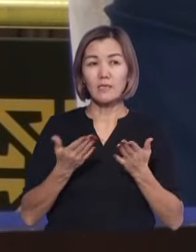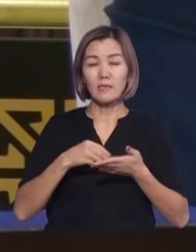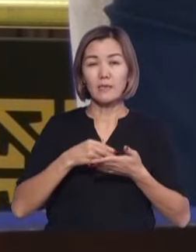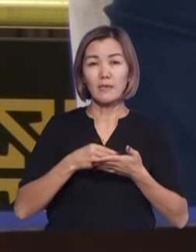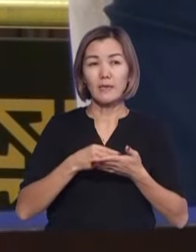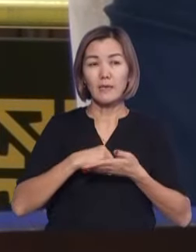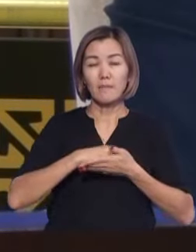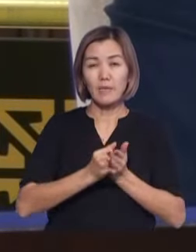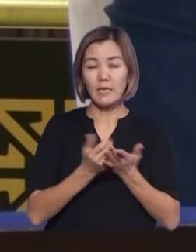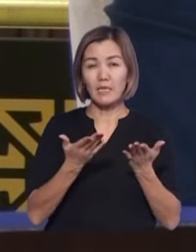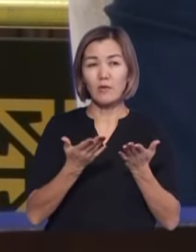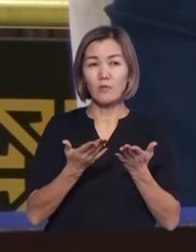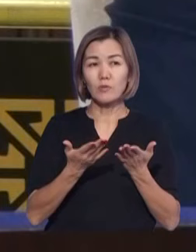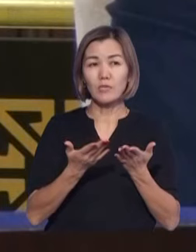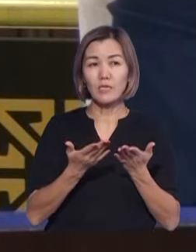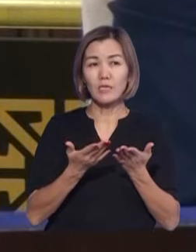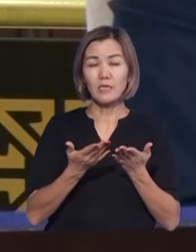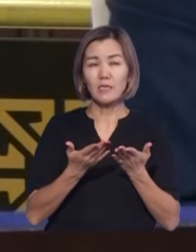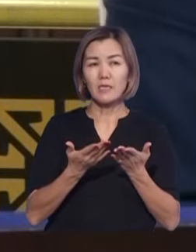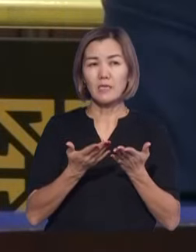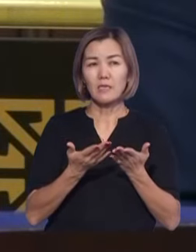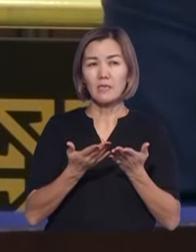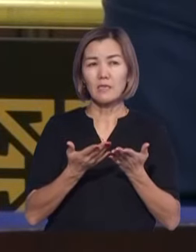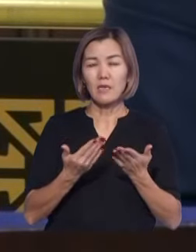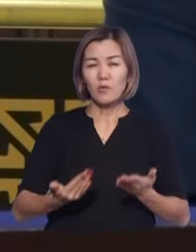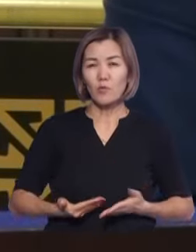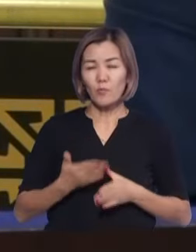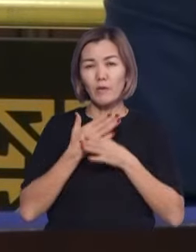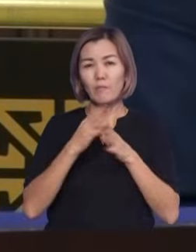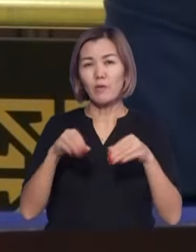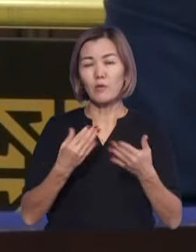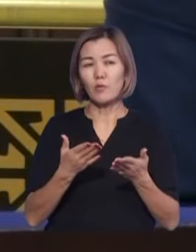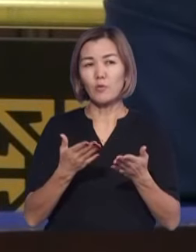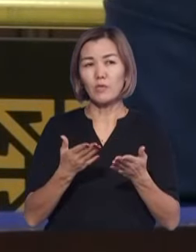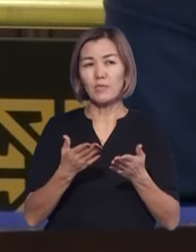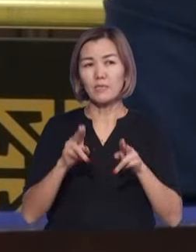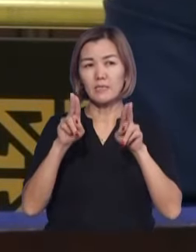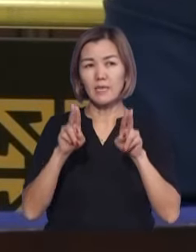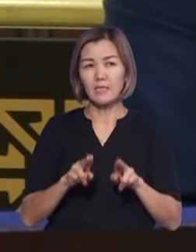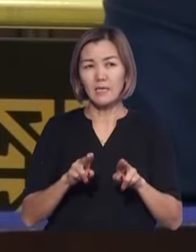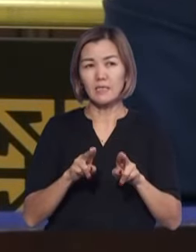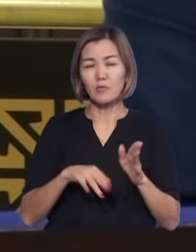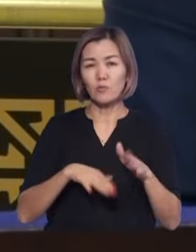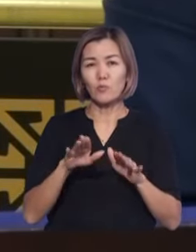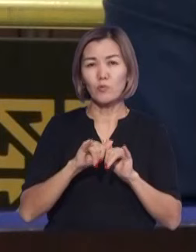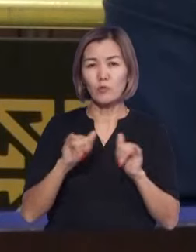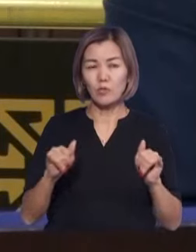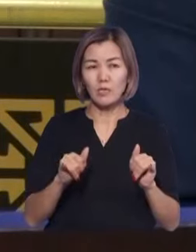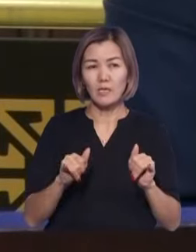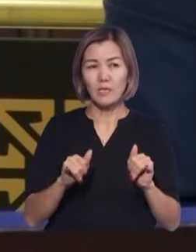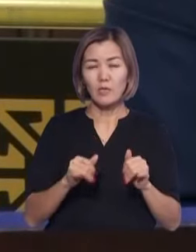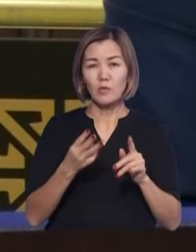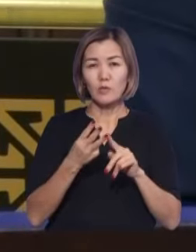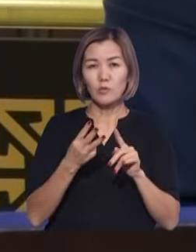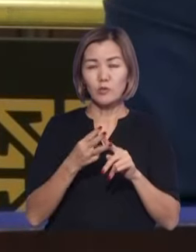мен табыс деңгейін бағалау әдістемесін, атаулы әлеуметтік көмек беру тетігі мен стандарттарын одан әрі жетілдіруді.